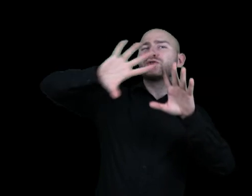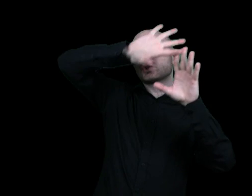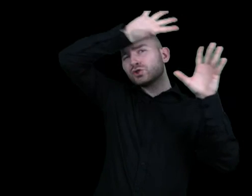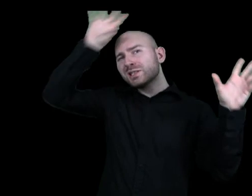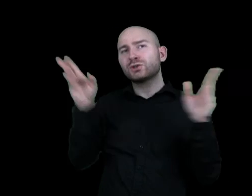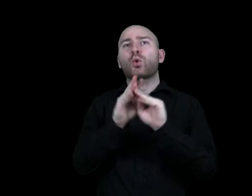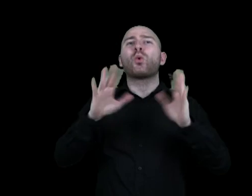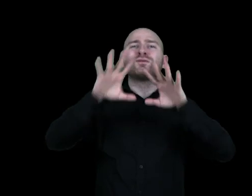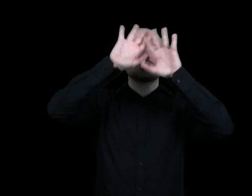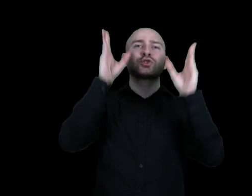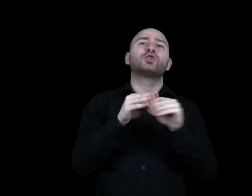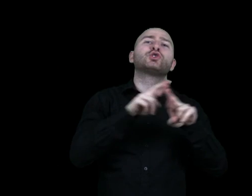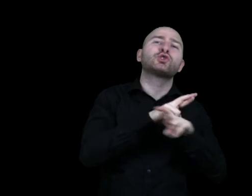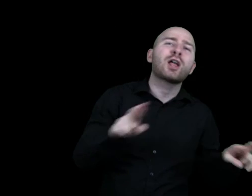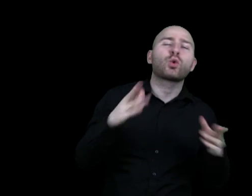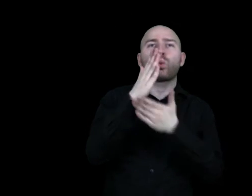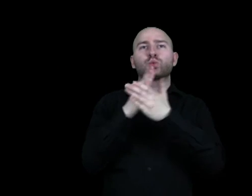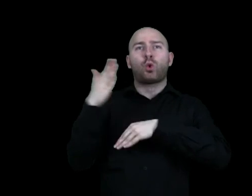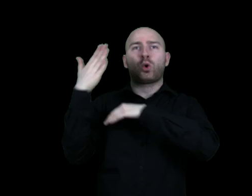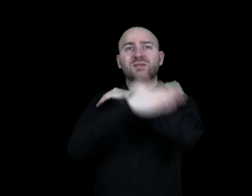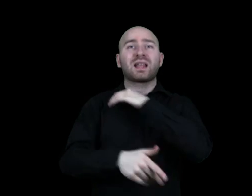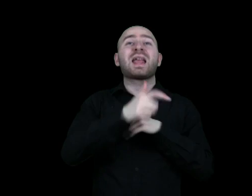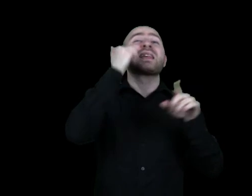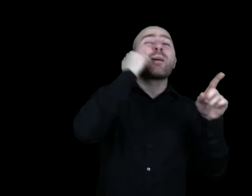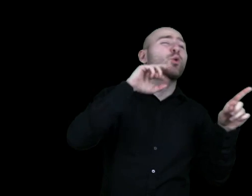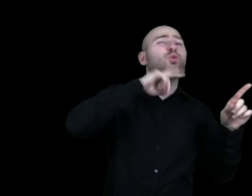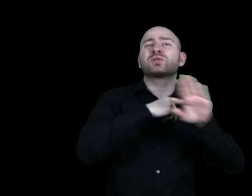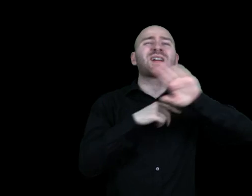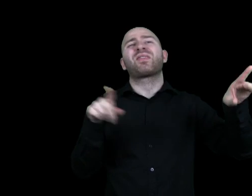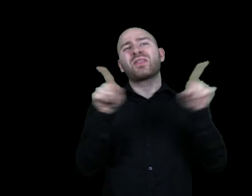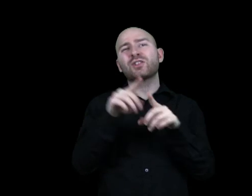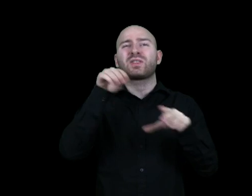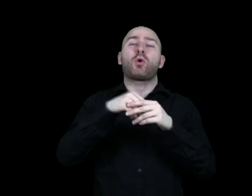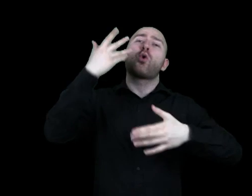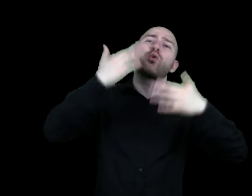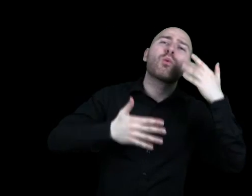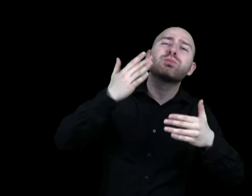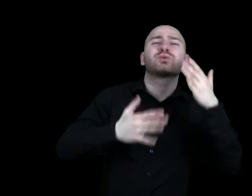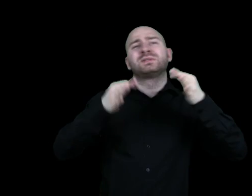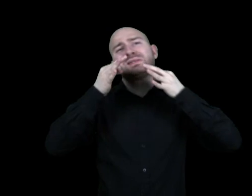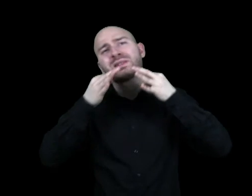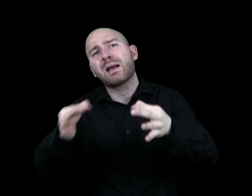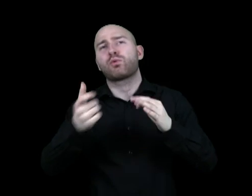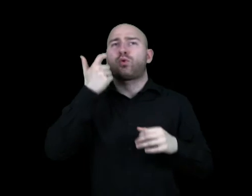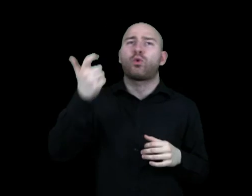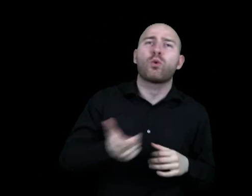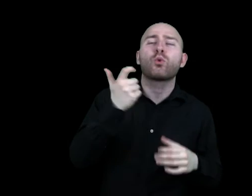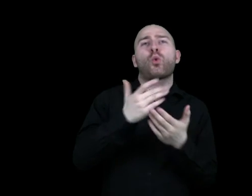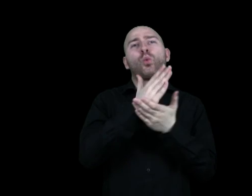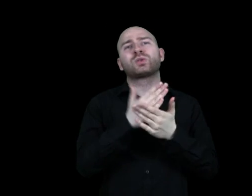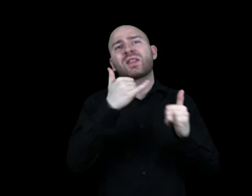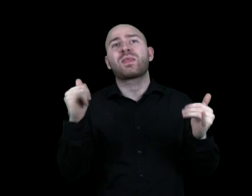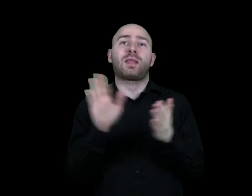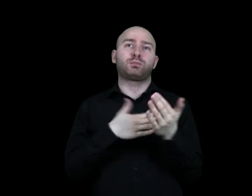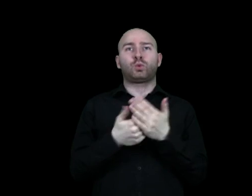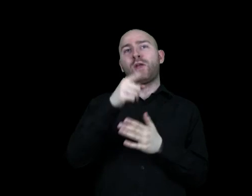Wszystkie finalne dobra i usługi. Wszystkie. Zatem wszystkie jabłka i gruszki, ale też komputery, samochody, opony,